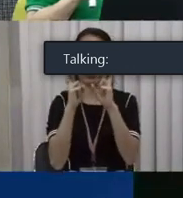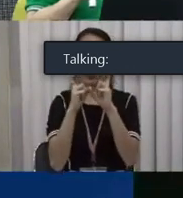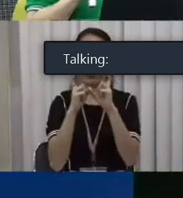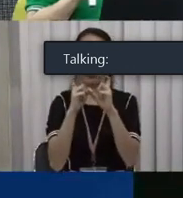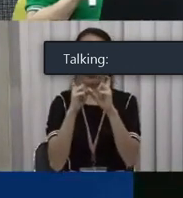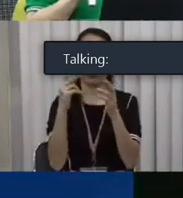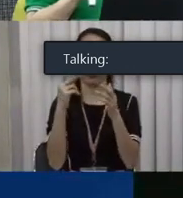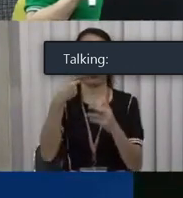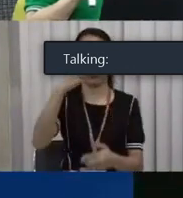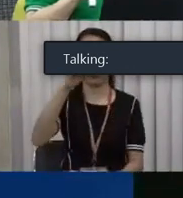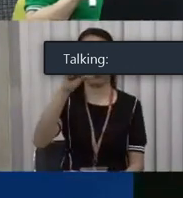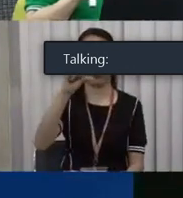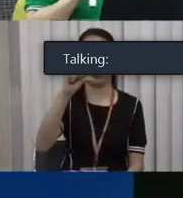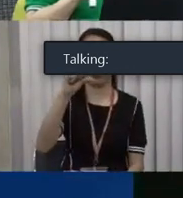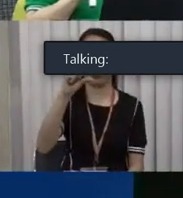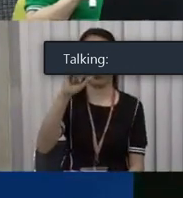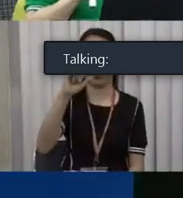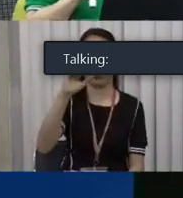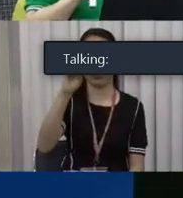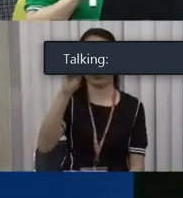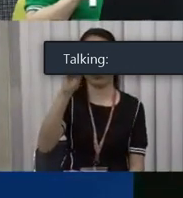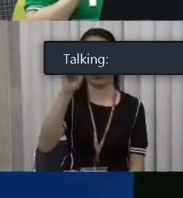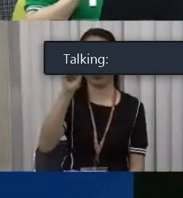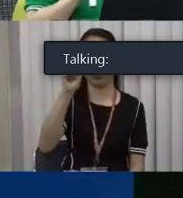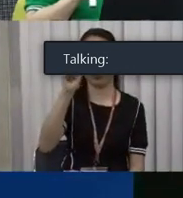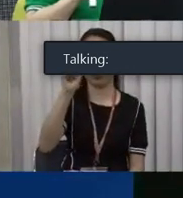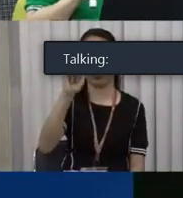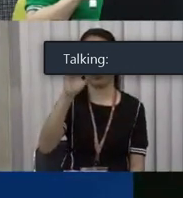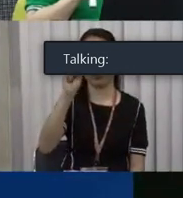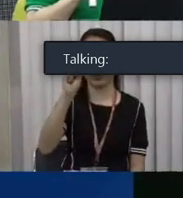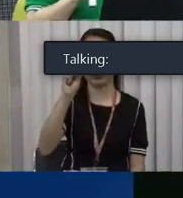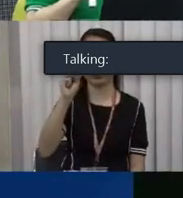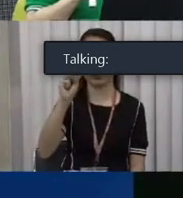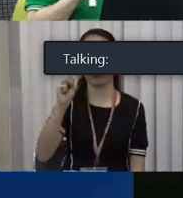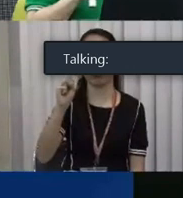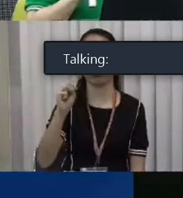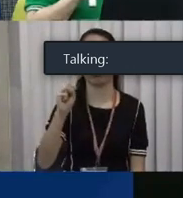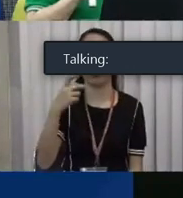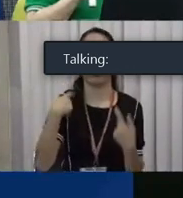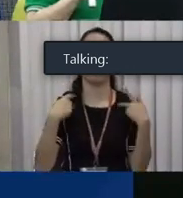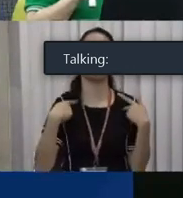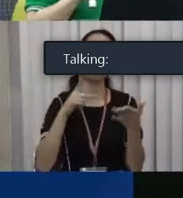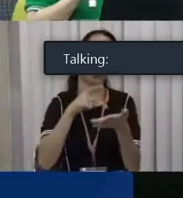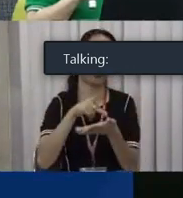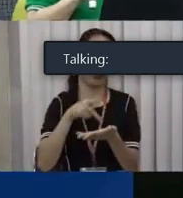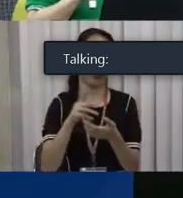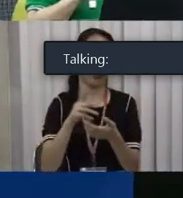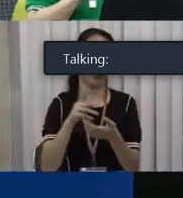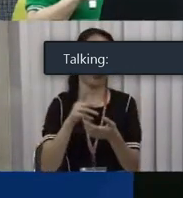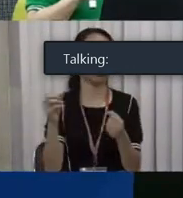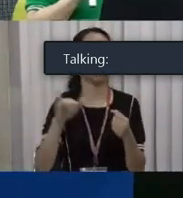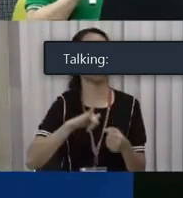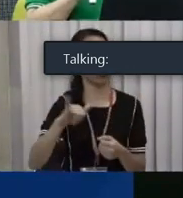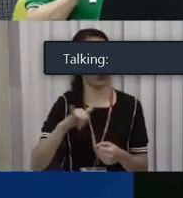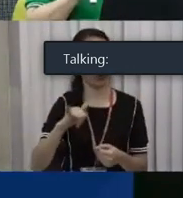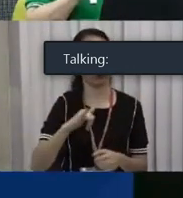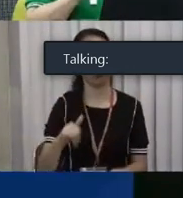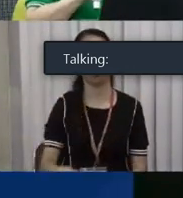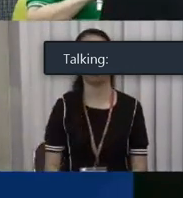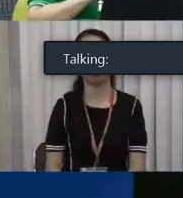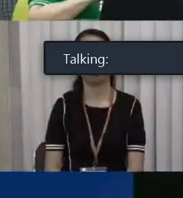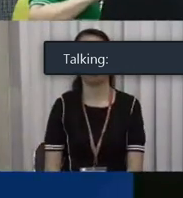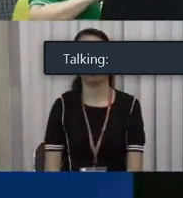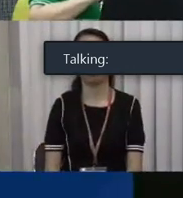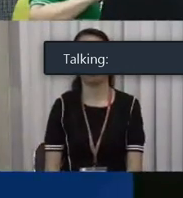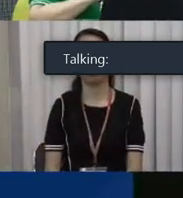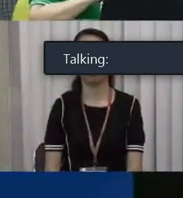katong New Year's Day, Monday, Thursday, Good Friday, Araw ng Kagitingan, Labor Day, Independence Day, katong duha ka